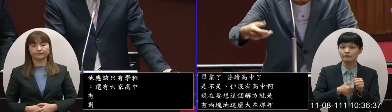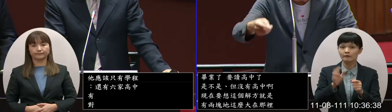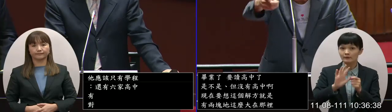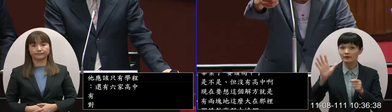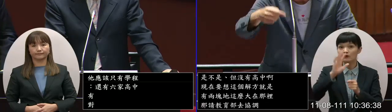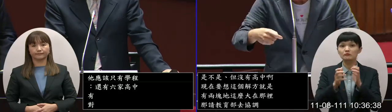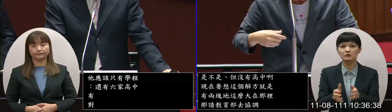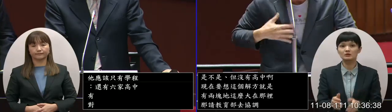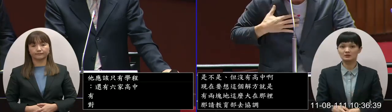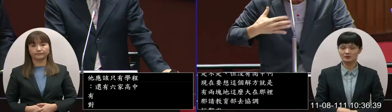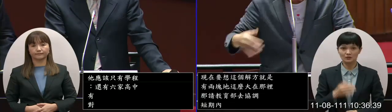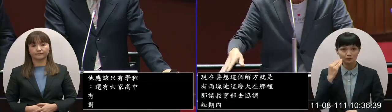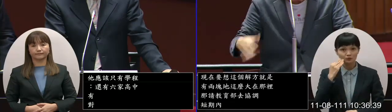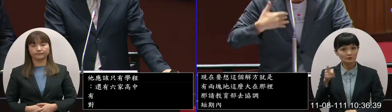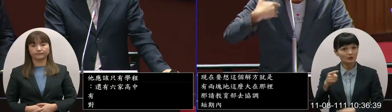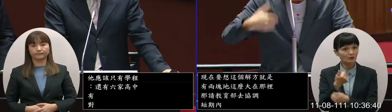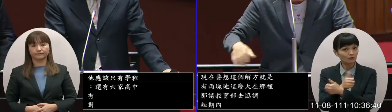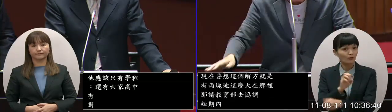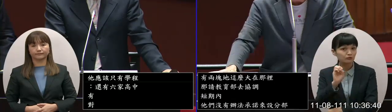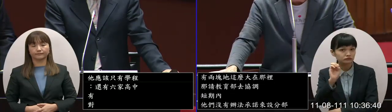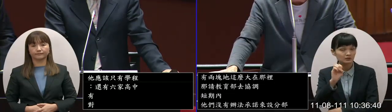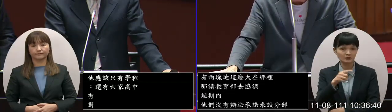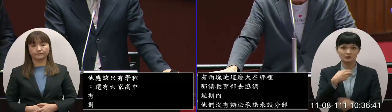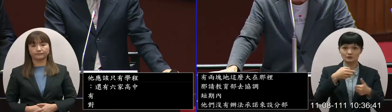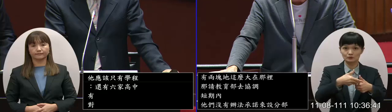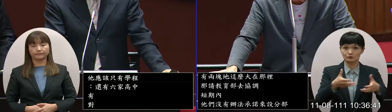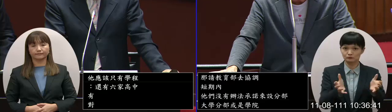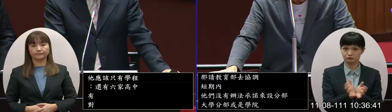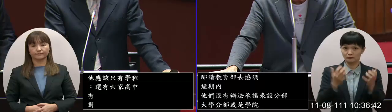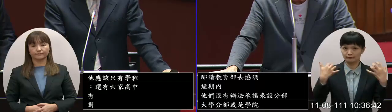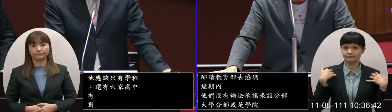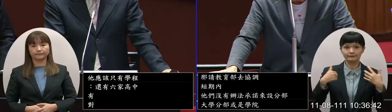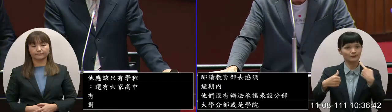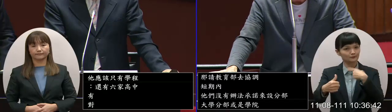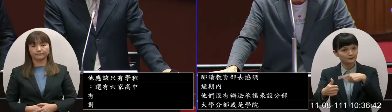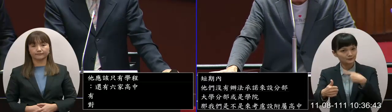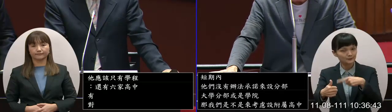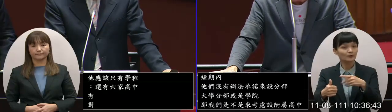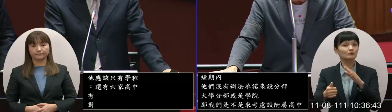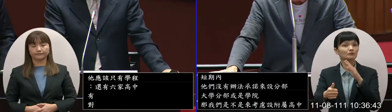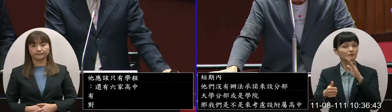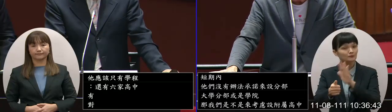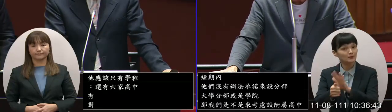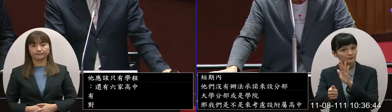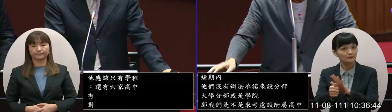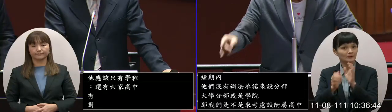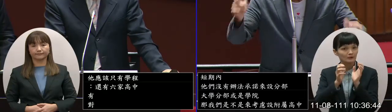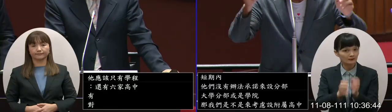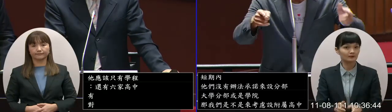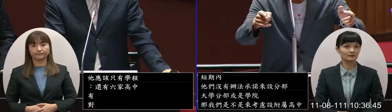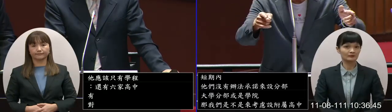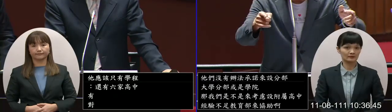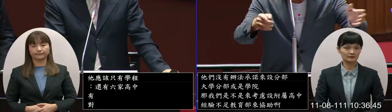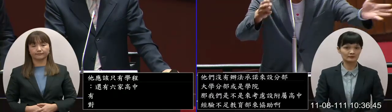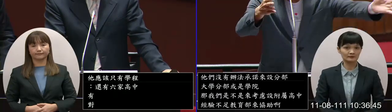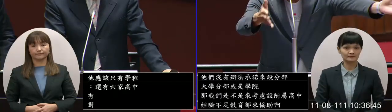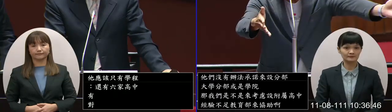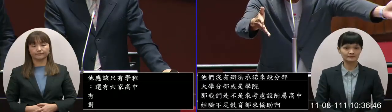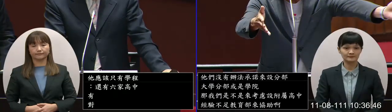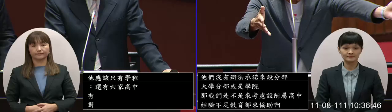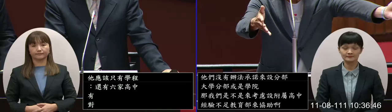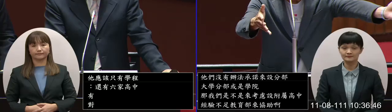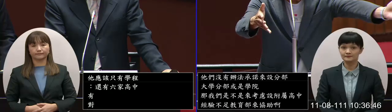来协助啊，你。做主管机关要担起责任嘛，可以协助他们嘛。这个时候还